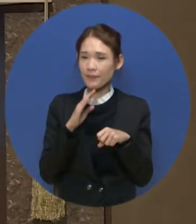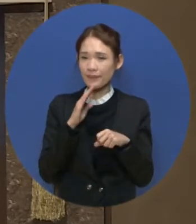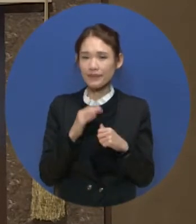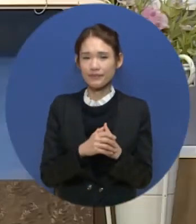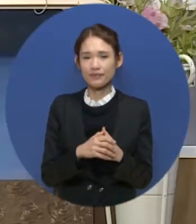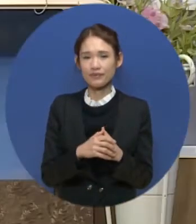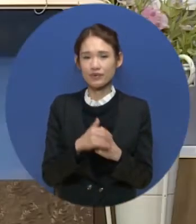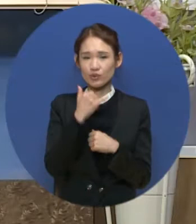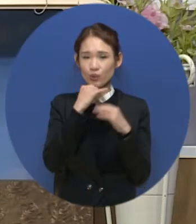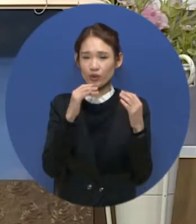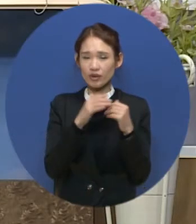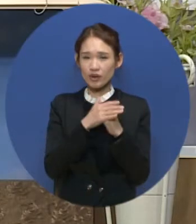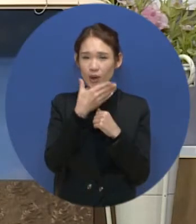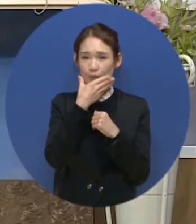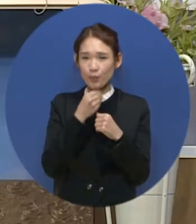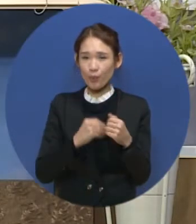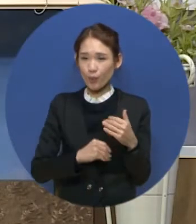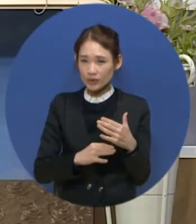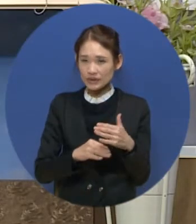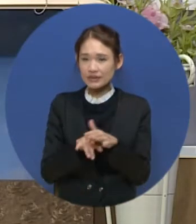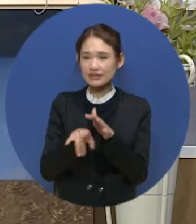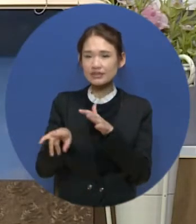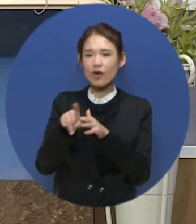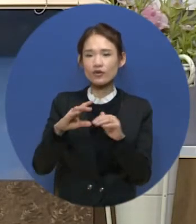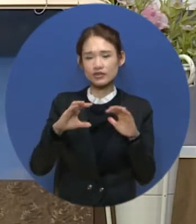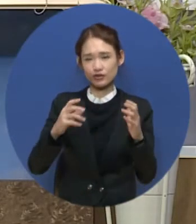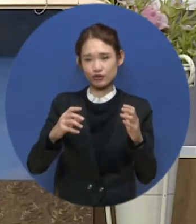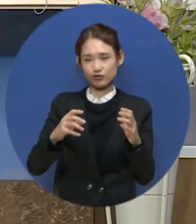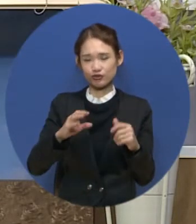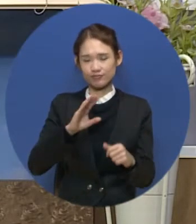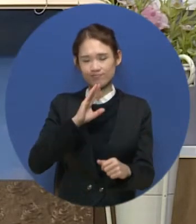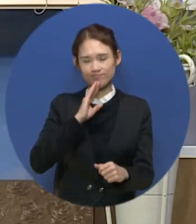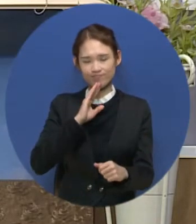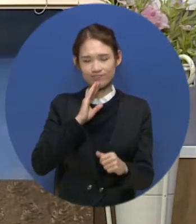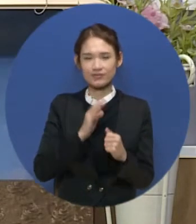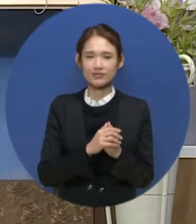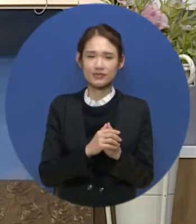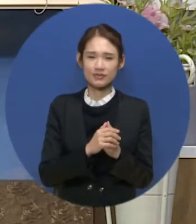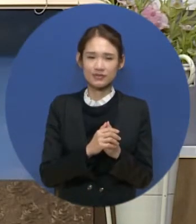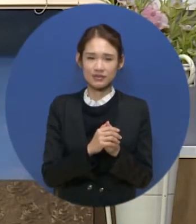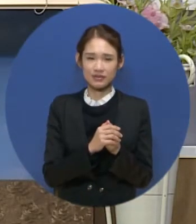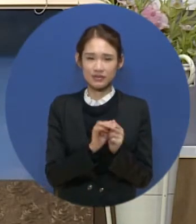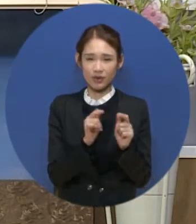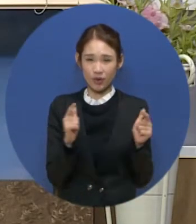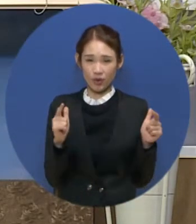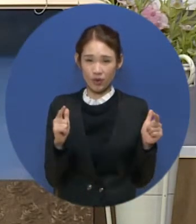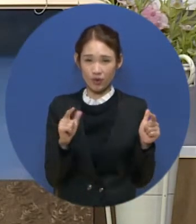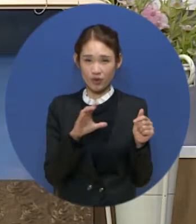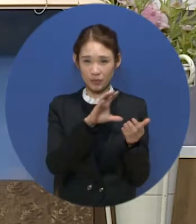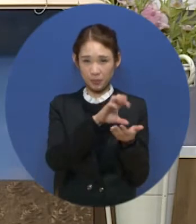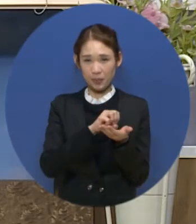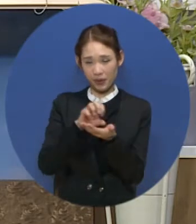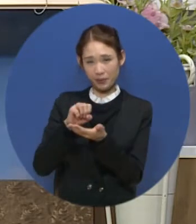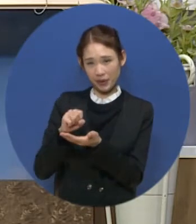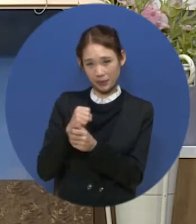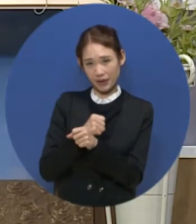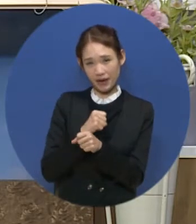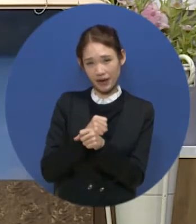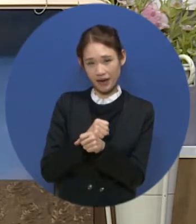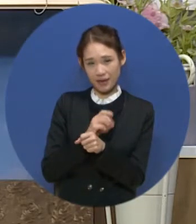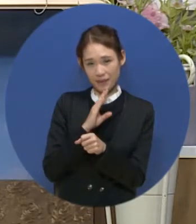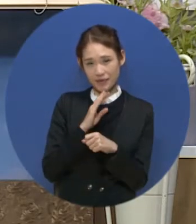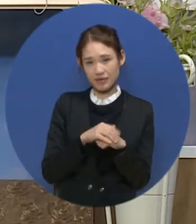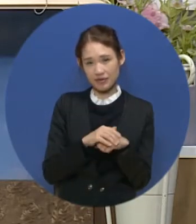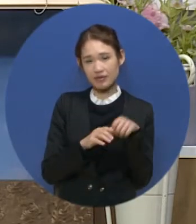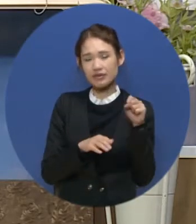네네네. 독일이 아무래도 복지의 좀 선진국이다 보니까 네네. 이런 것들을 좀 많이 그 벤치마킹을 하신